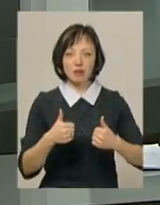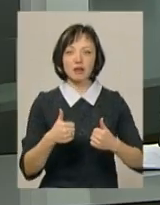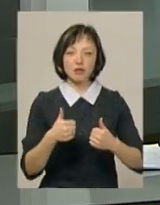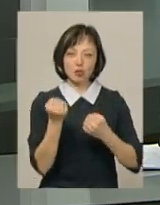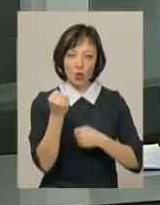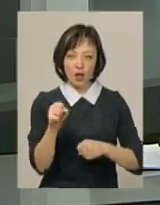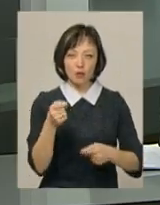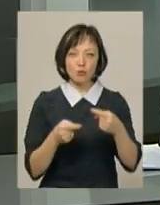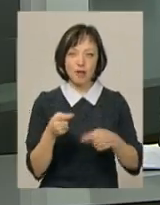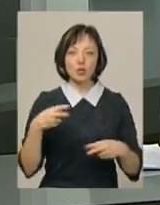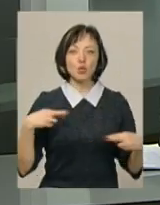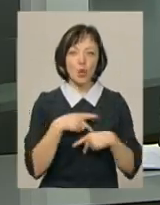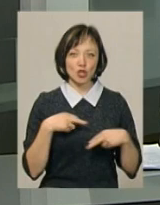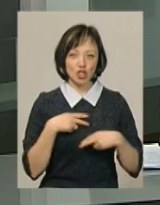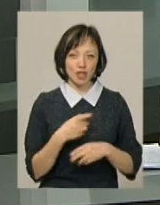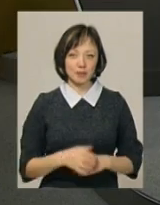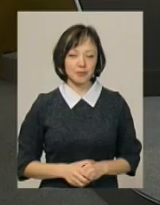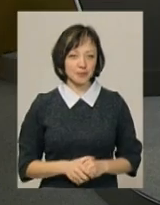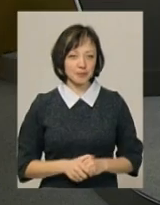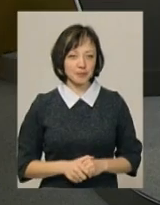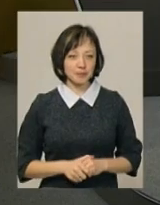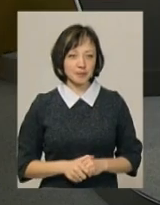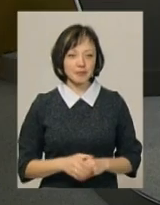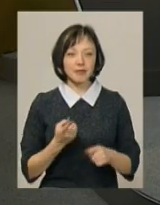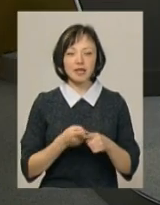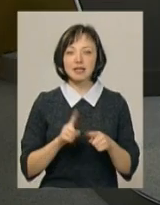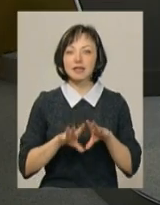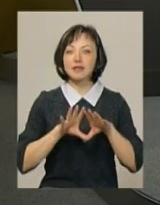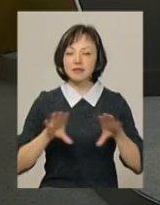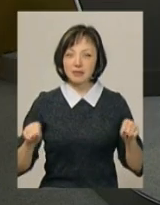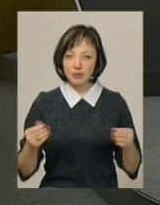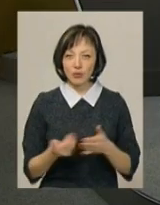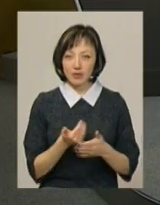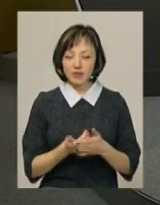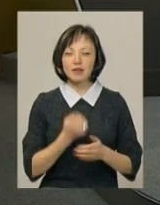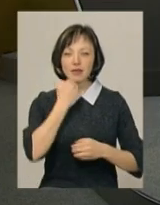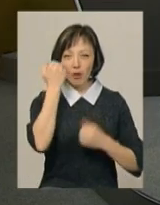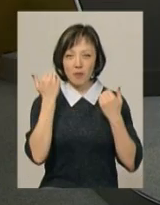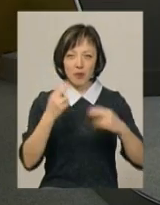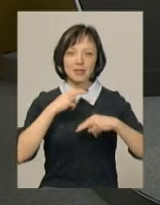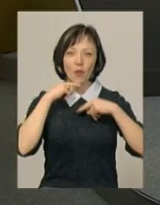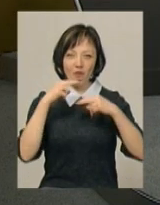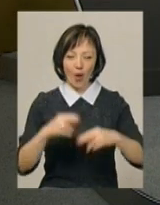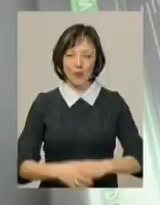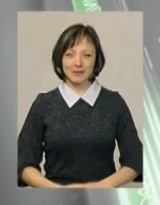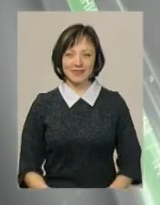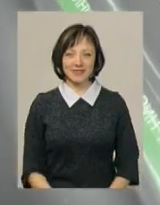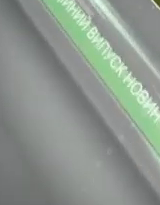здолала суперницю з Угорщини. І це остання новина випуску. Ми дякуємо вам за увагу.